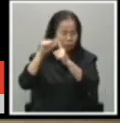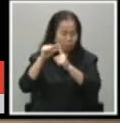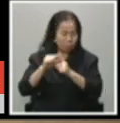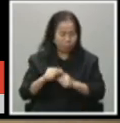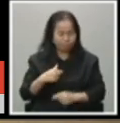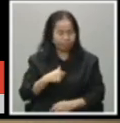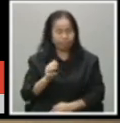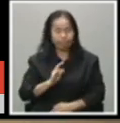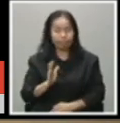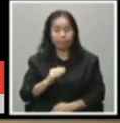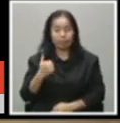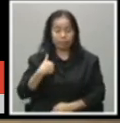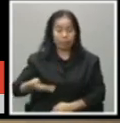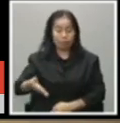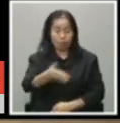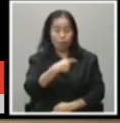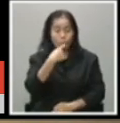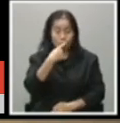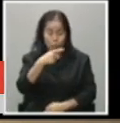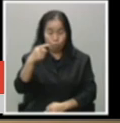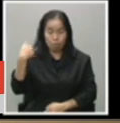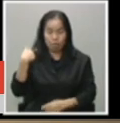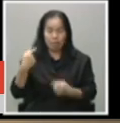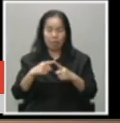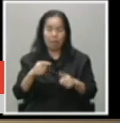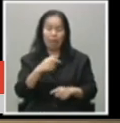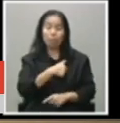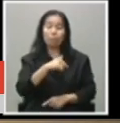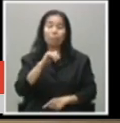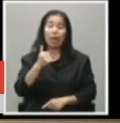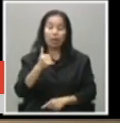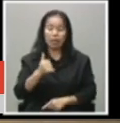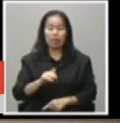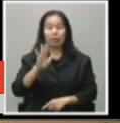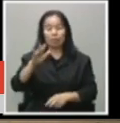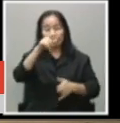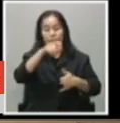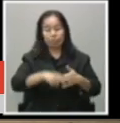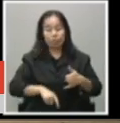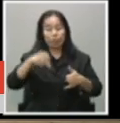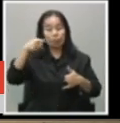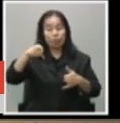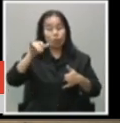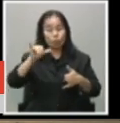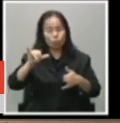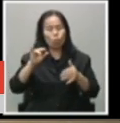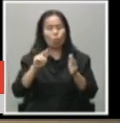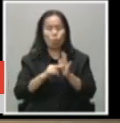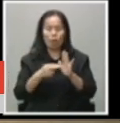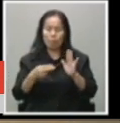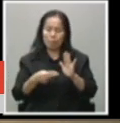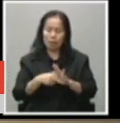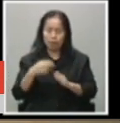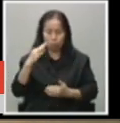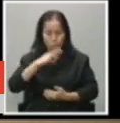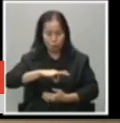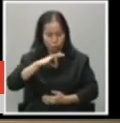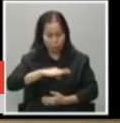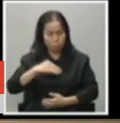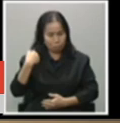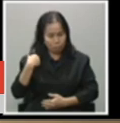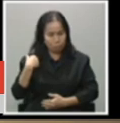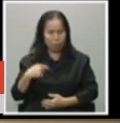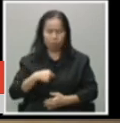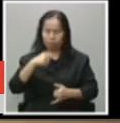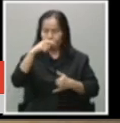พื่อนได้พูดกันมาหลายครั้งแล้วแต่ดิฉันไม่แน่ใจว่าท่านประยุทธ์นั้นจะมีใจที่เปิดฟังหรือว่าจะมีจิตสำนึกว่าท่านเองนั้นไม่มี